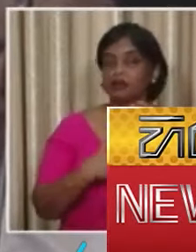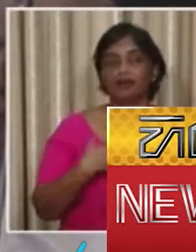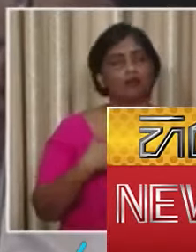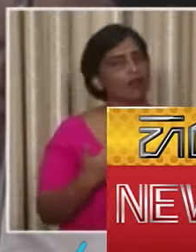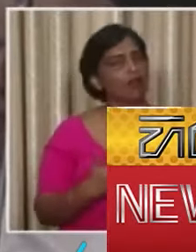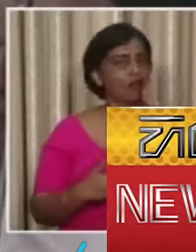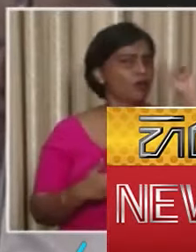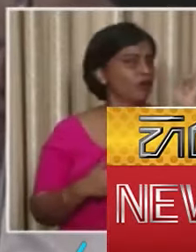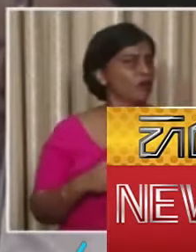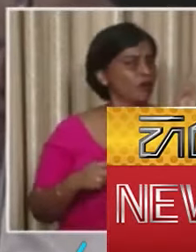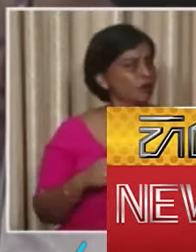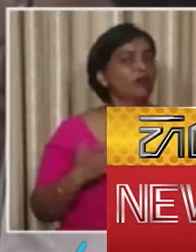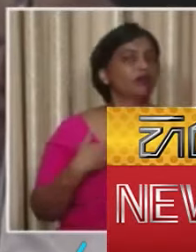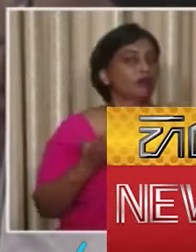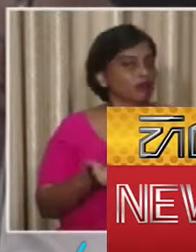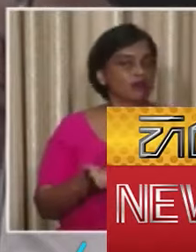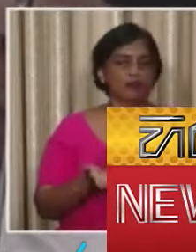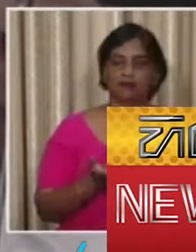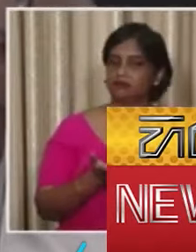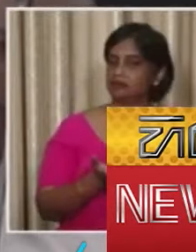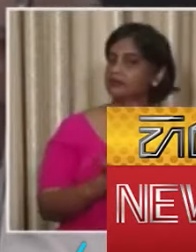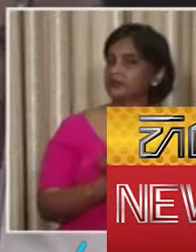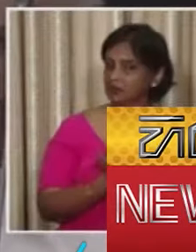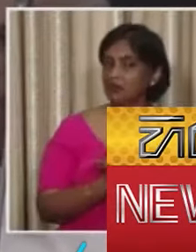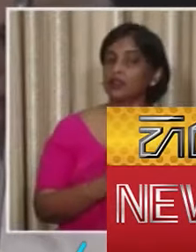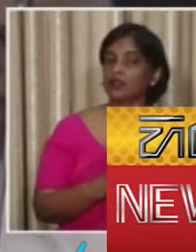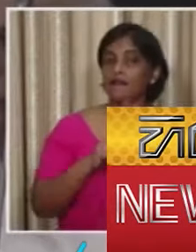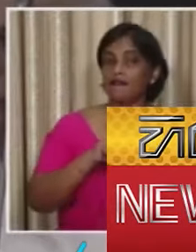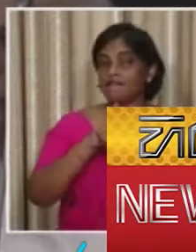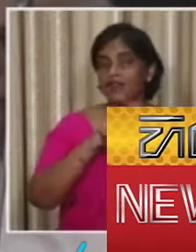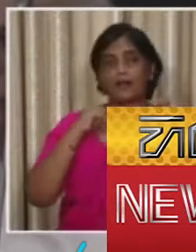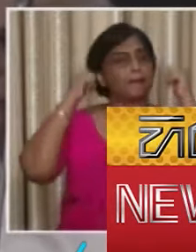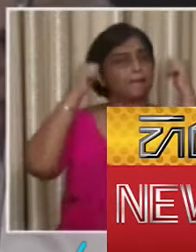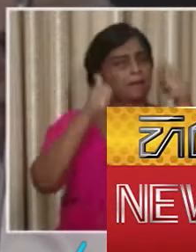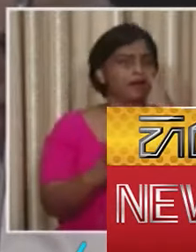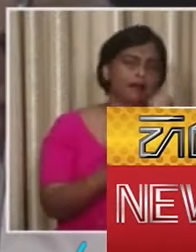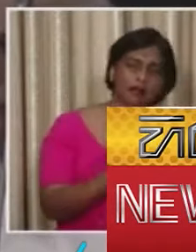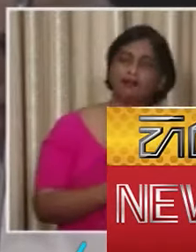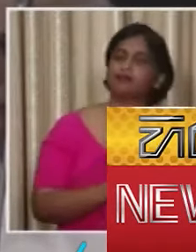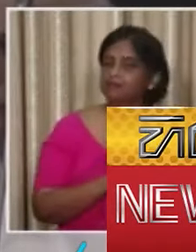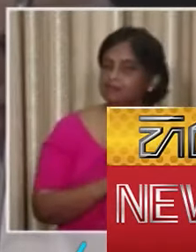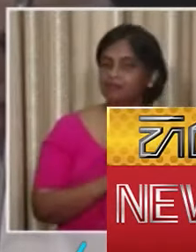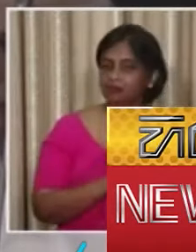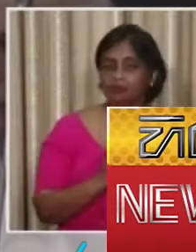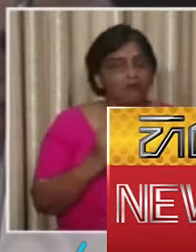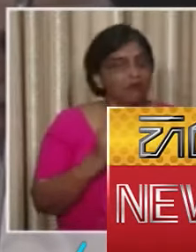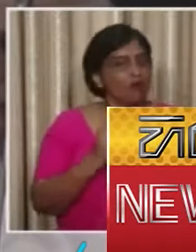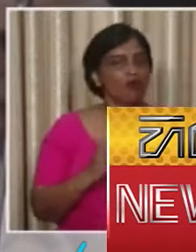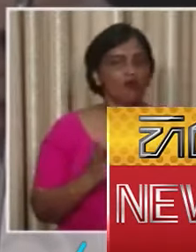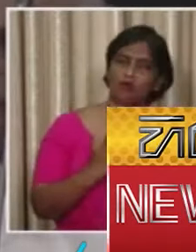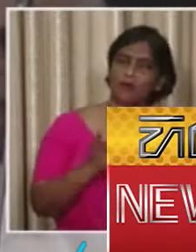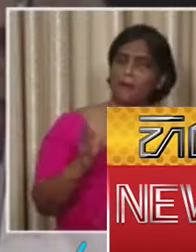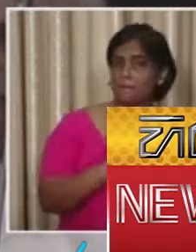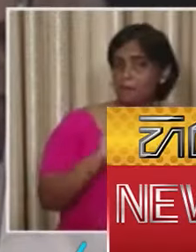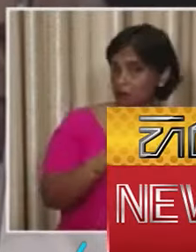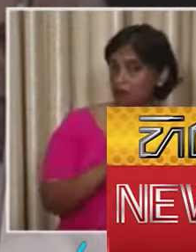ලැබුණු ජයග්‍රහණය මගින් එය යළි යළිත් තහවුරු වී තියෙනවා. වැල් පාලමේ අසිරු ගමන අපි ඉදිරියට යා යුතුයි. කවුරු බලයට